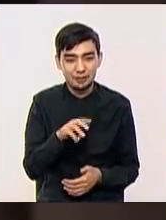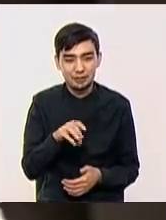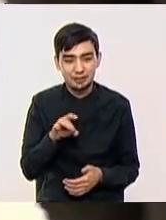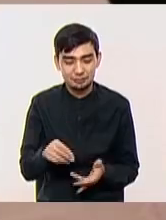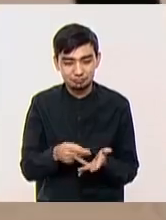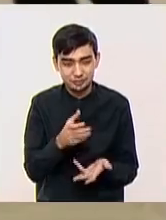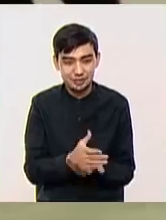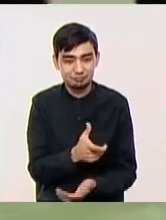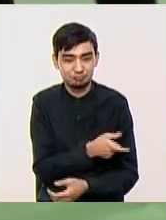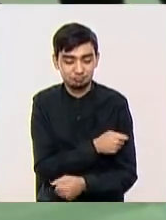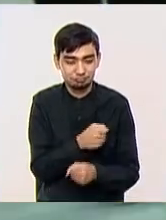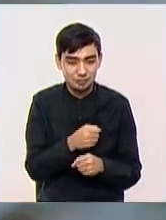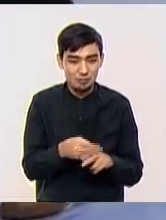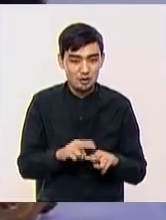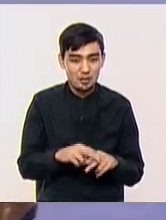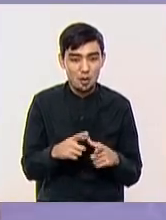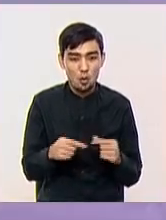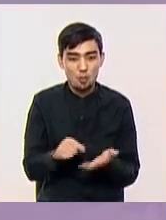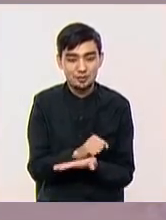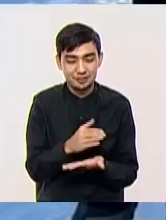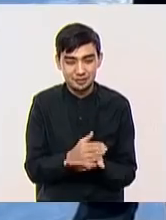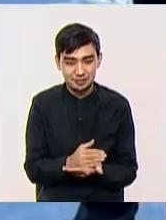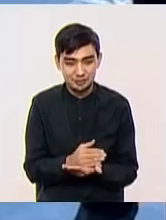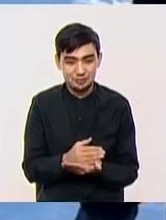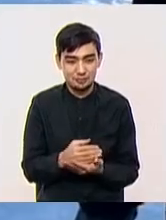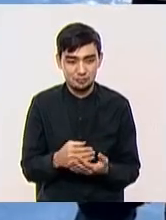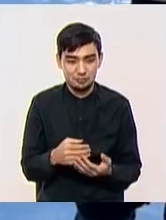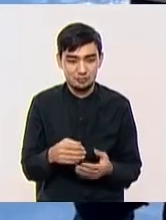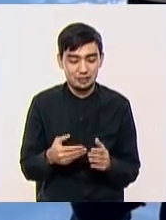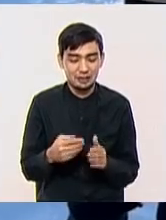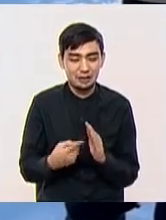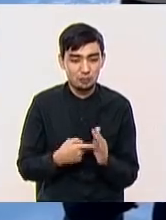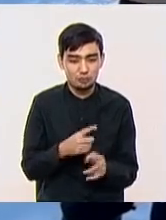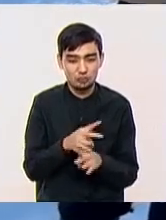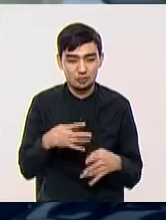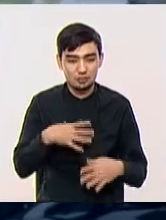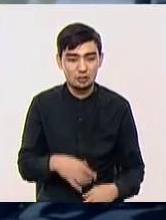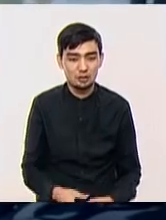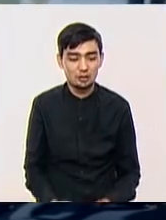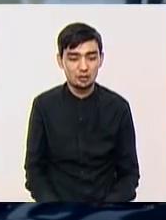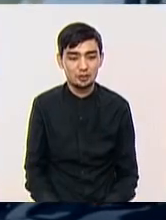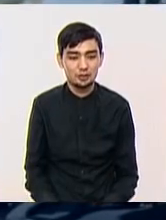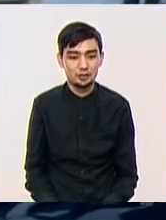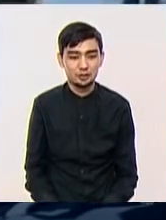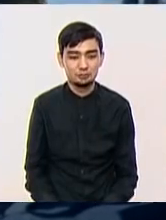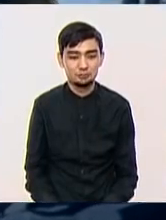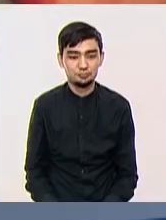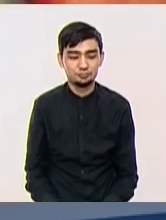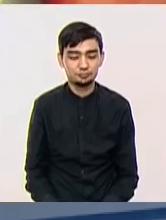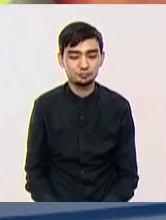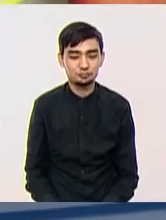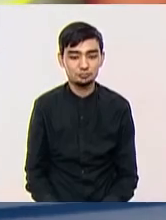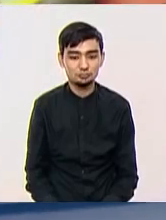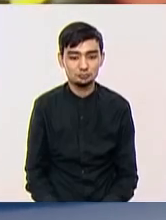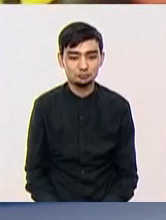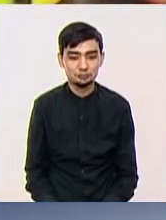екпе алғандарын растайтын паспортты талап еткен жан болмапты. Дина Сапарқызы, Информбюро.